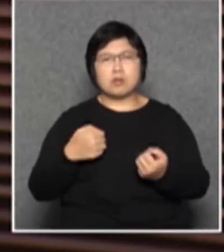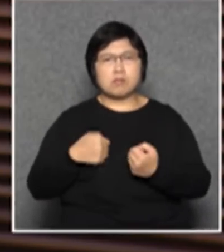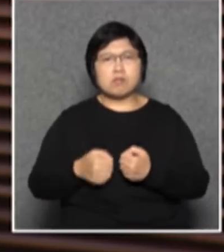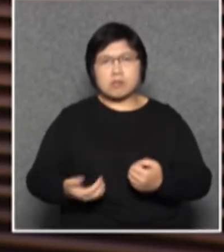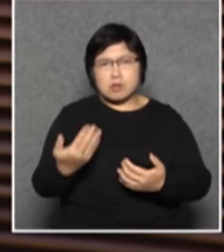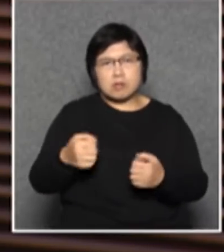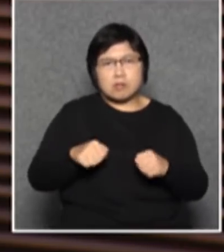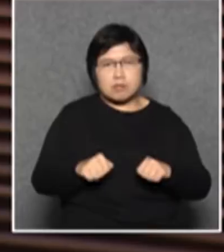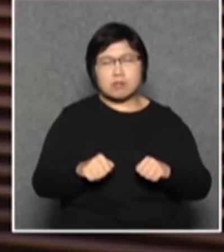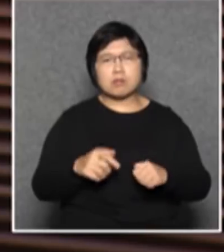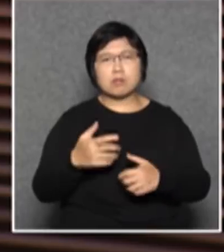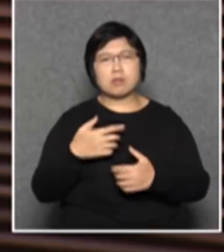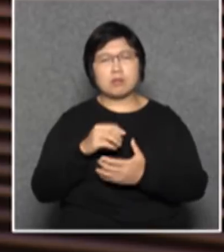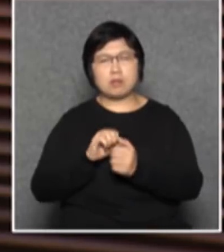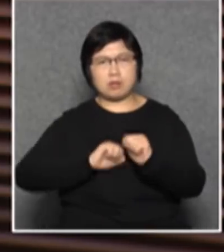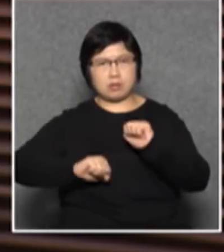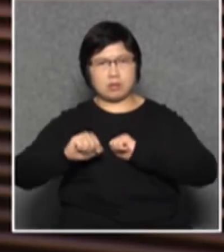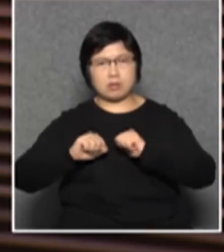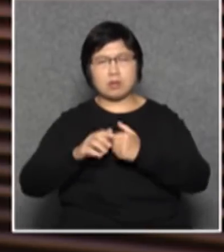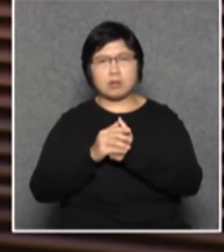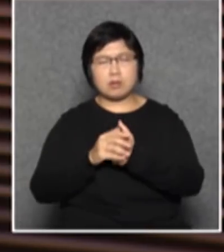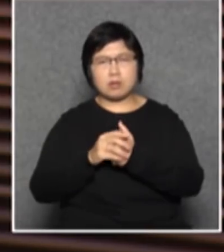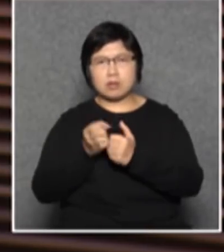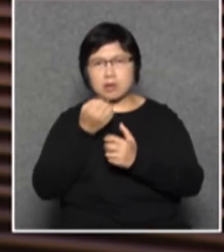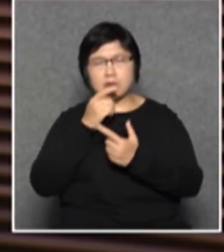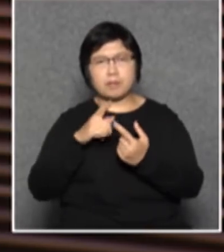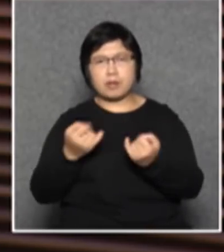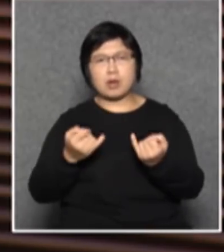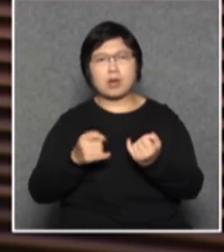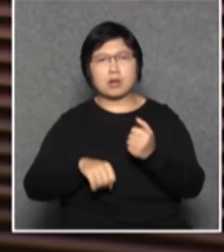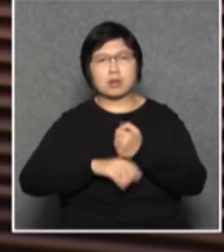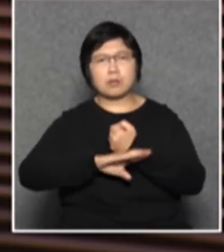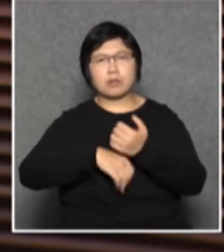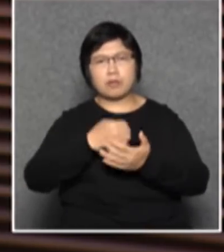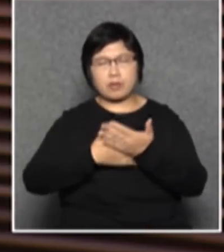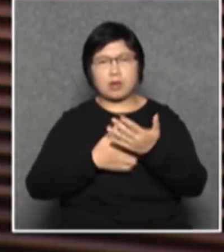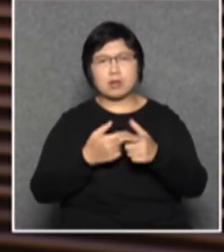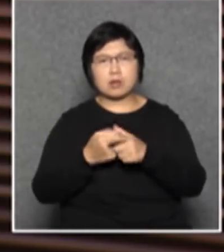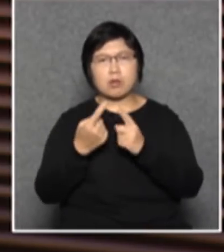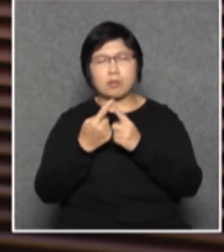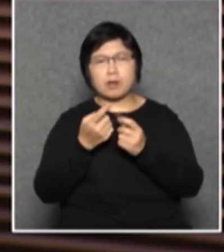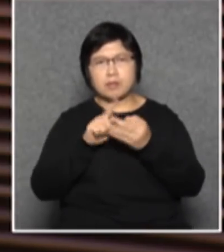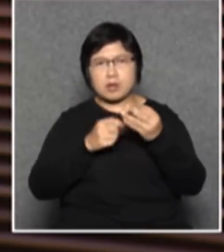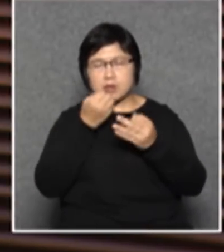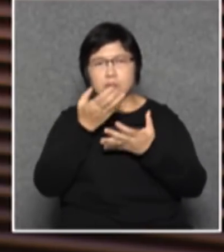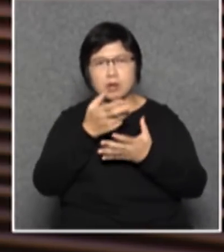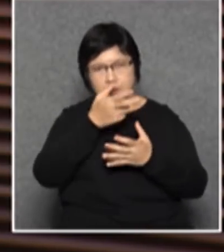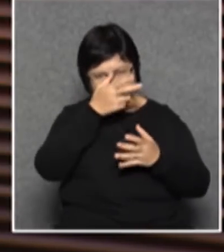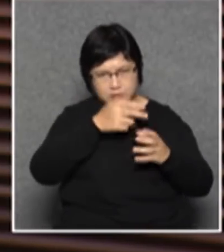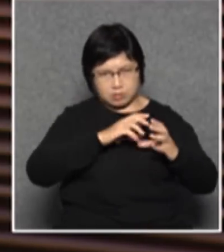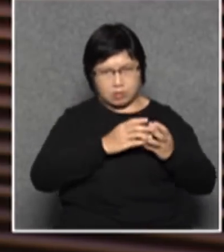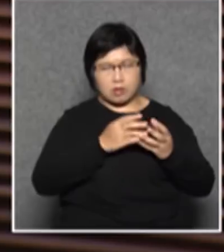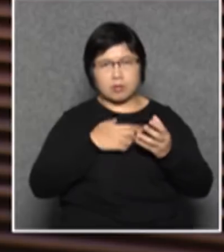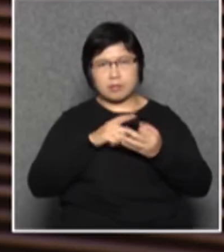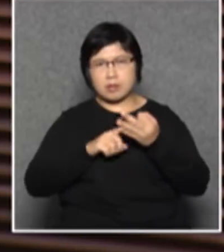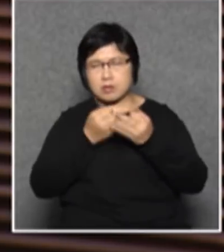態，並且提出不符合基本法的公民提名以及政黨提名，然後再通過